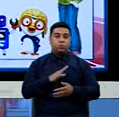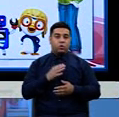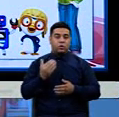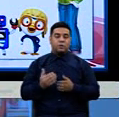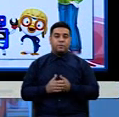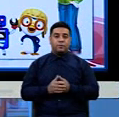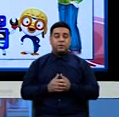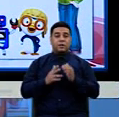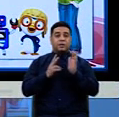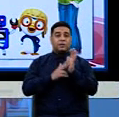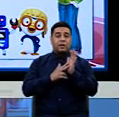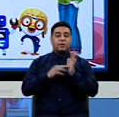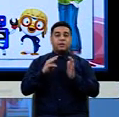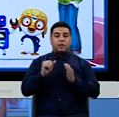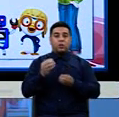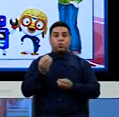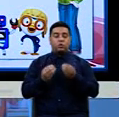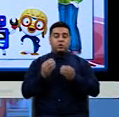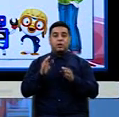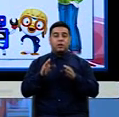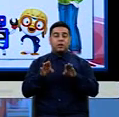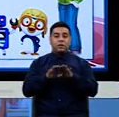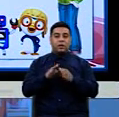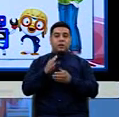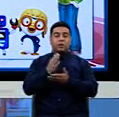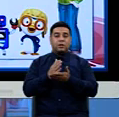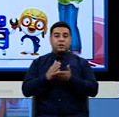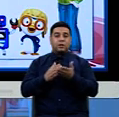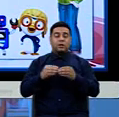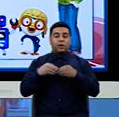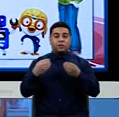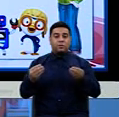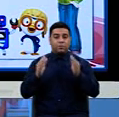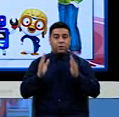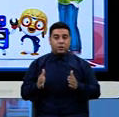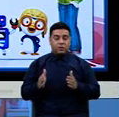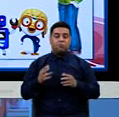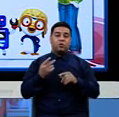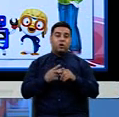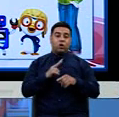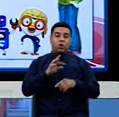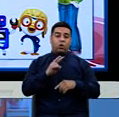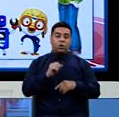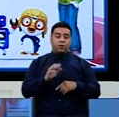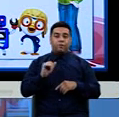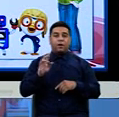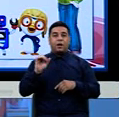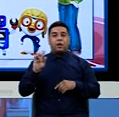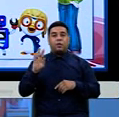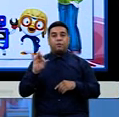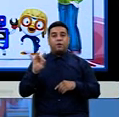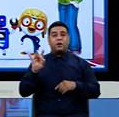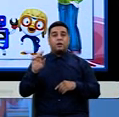bo'ldi. 8 ta o'yinchoqni teng taqsimlasak, Lola hamda Anvarda 4